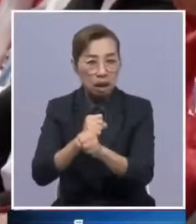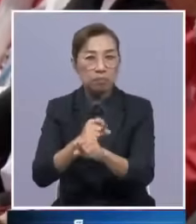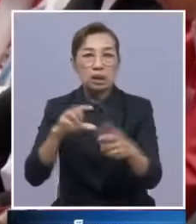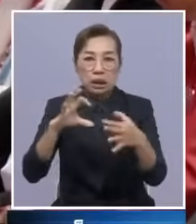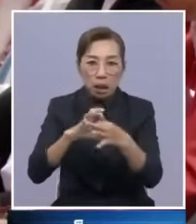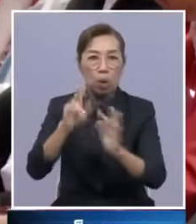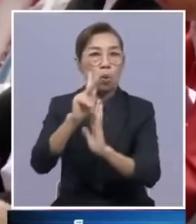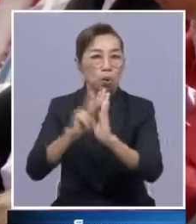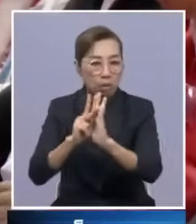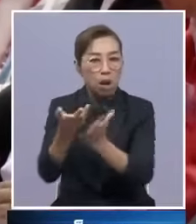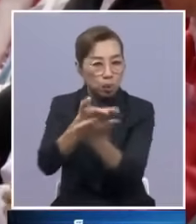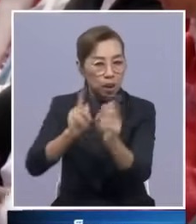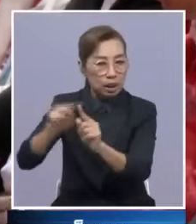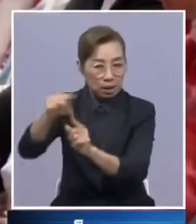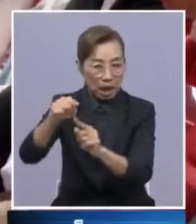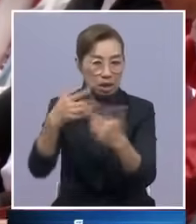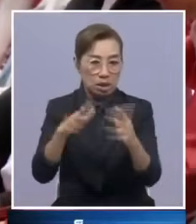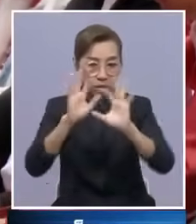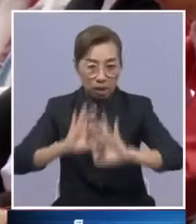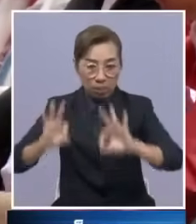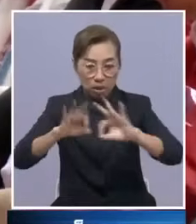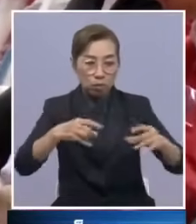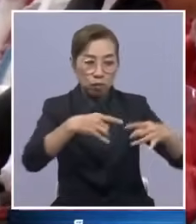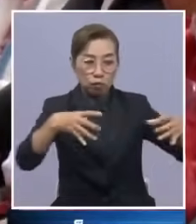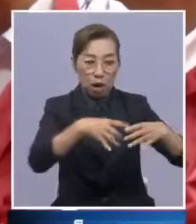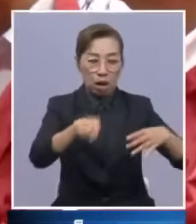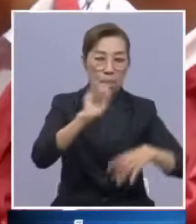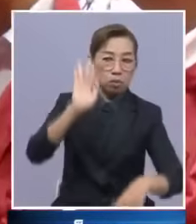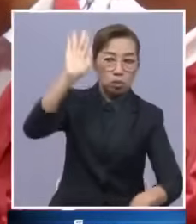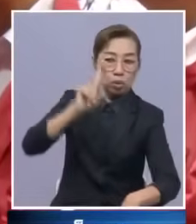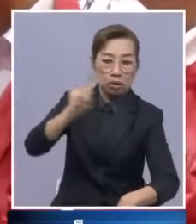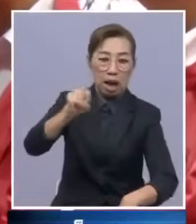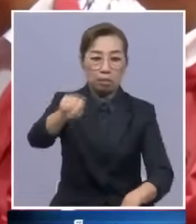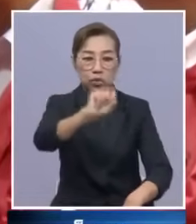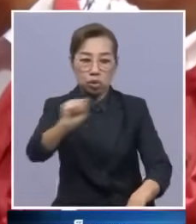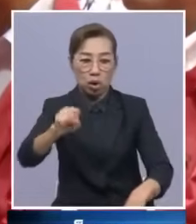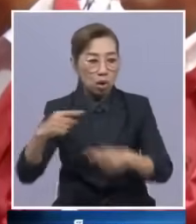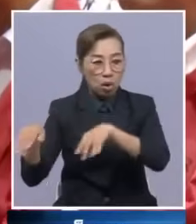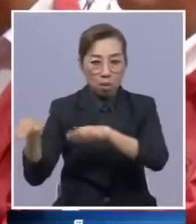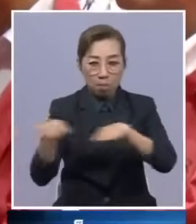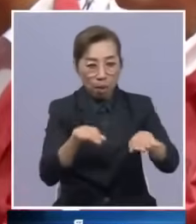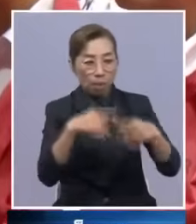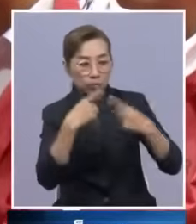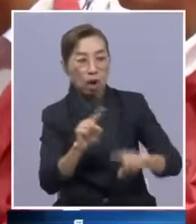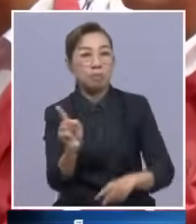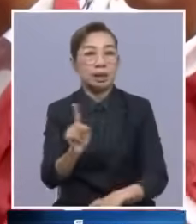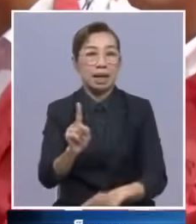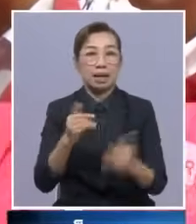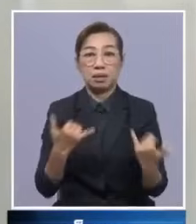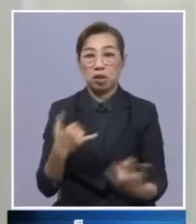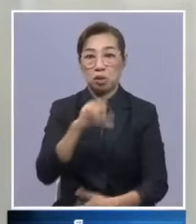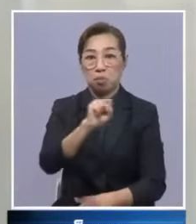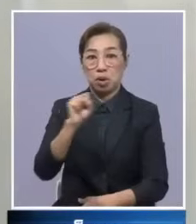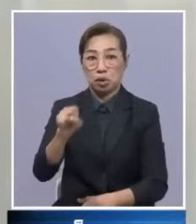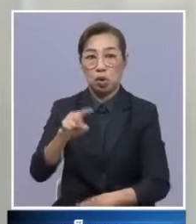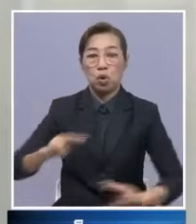และที่สำคัญต้องเตรียมพร้อมรับมือว่าถ้าฝ่ายค้านเขาซักฟอกขึ้นมาเนี่ยจะรับมือกันอย่างไรสส.หญิงเก่งแล้วก็ตอนนี้เป็นรั